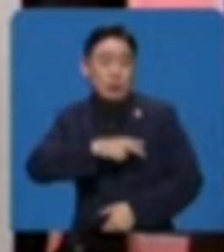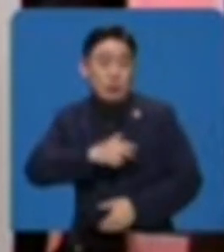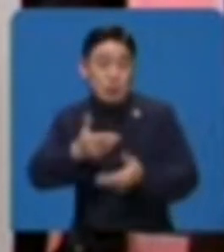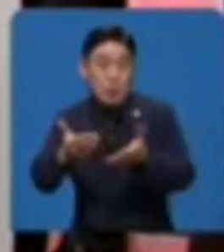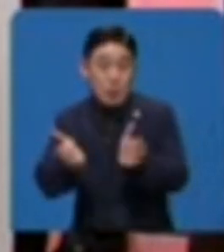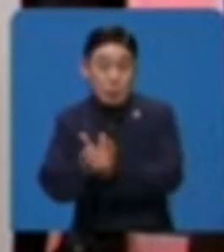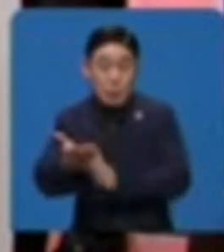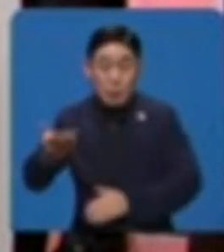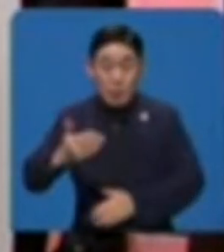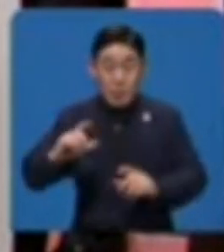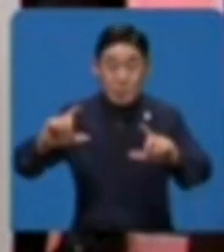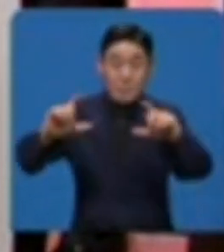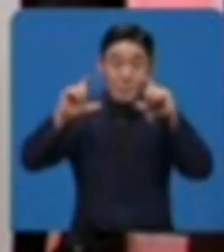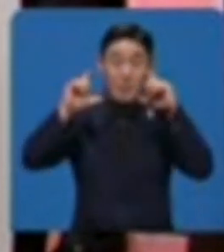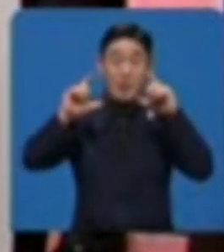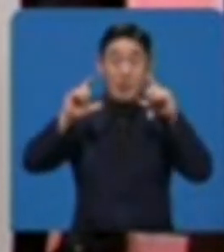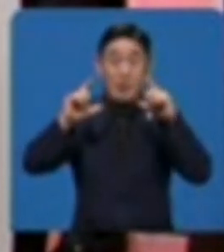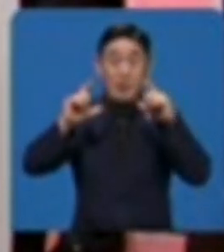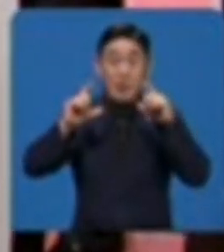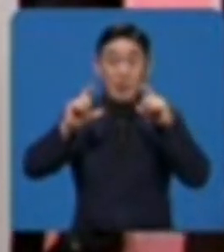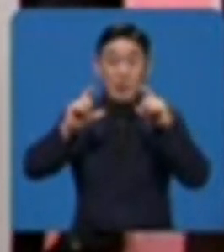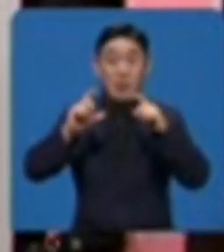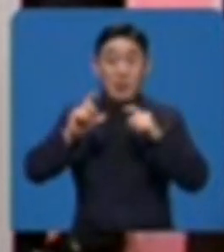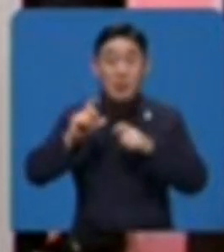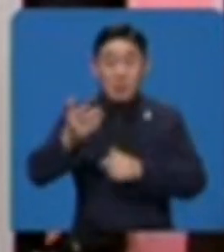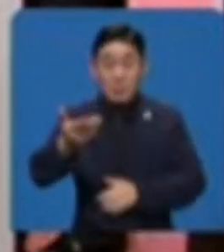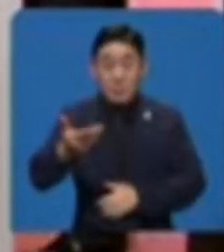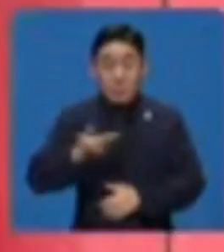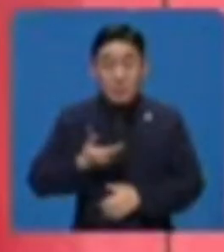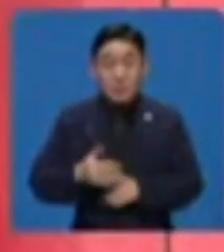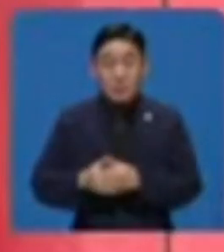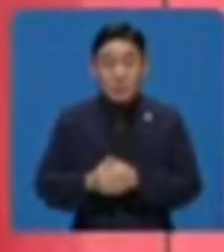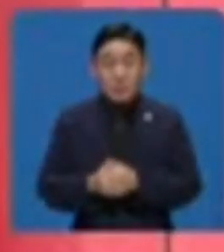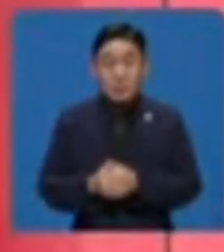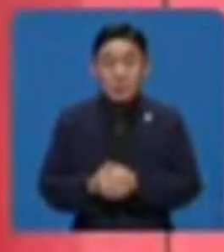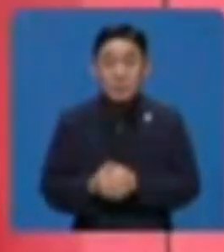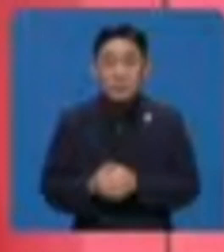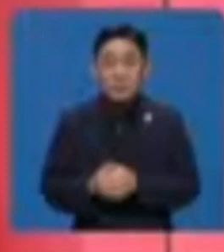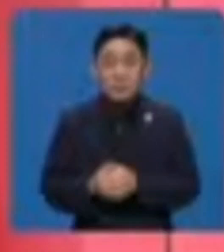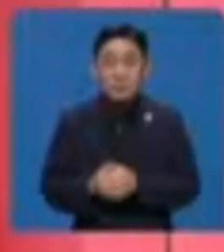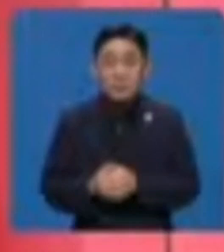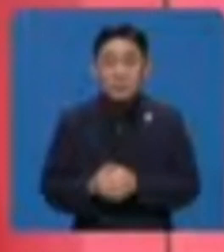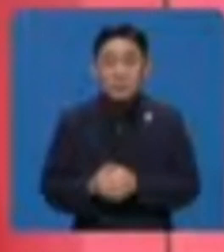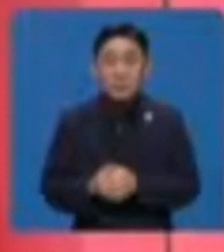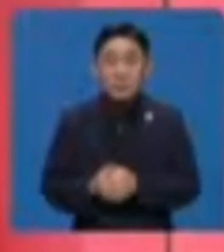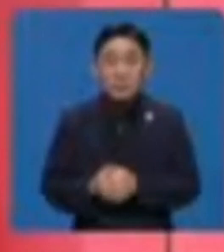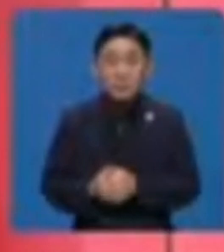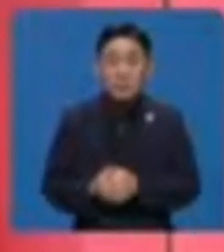일종의 경고장입니다. 이런 경고장을 제가 받았습니다.